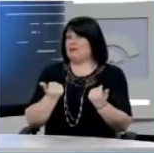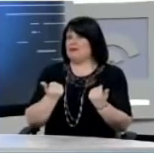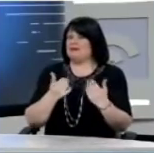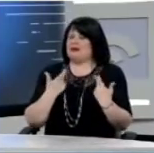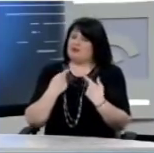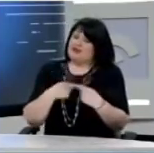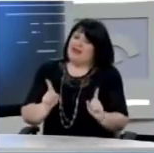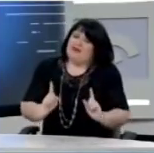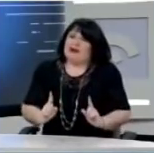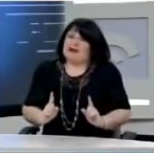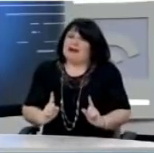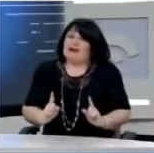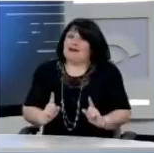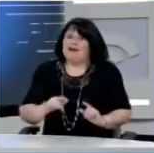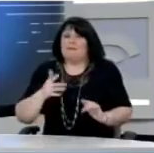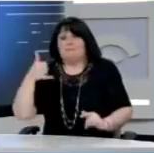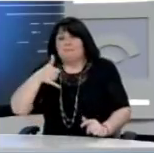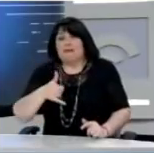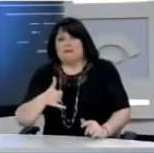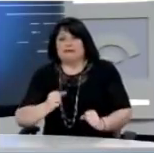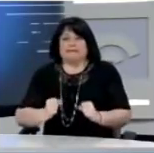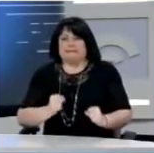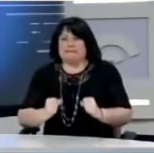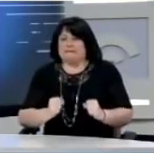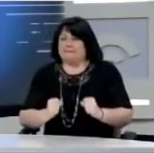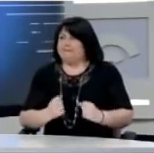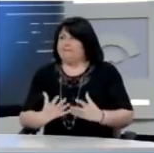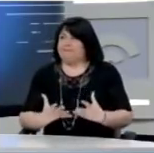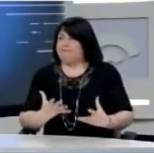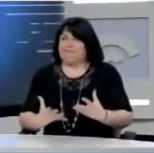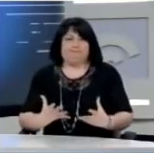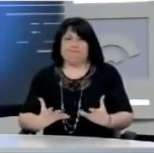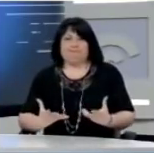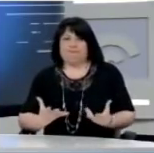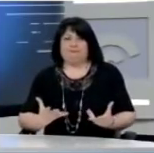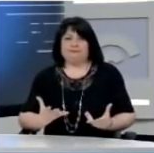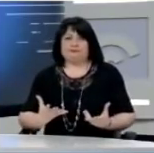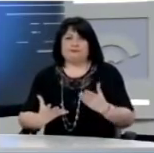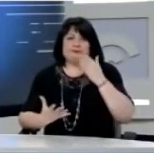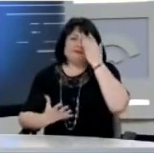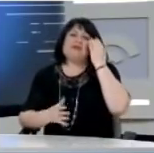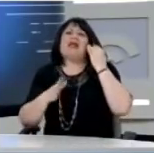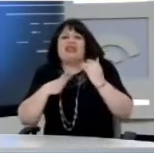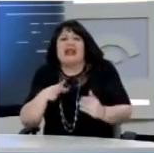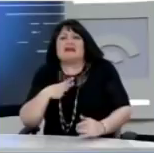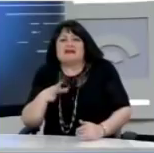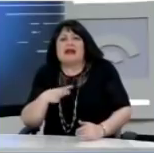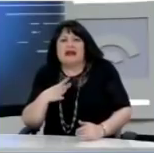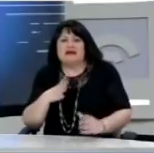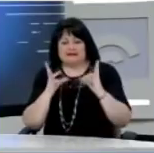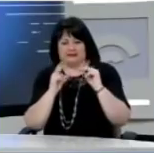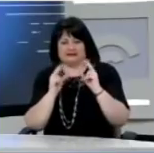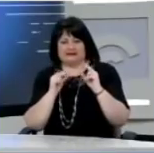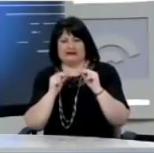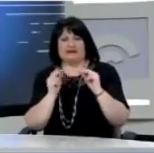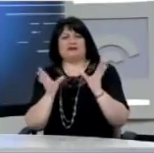Μήπως τελικά κατά βάθος ζορίζεστε για κάποιο λόγο? Μήπως τελικά ζορίζεστε και γι' αυτό θέλετε, αντί να συζητάμε